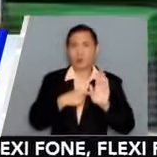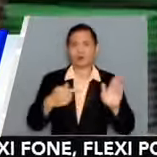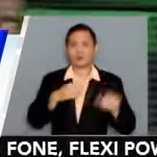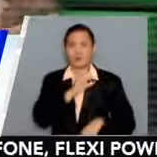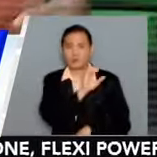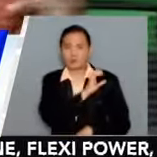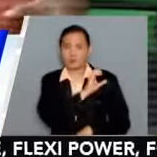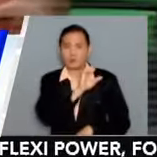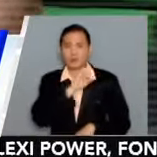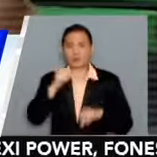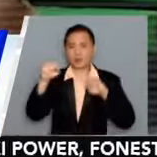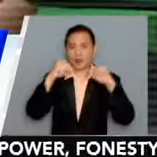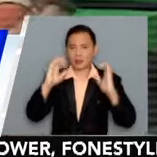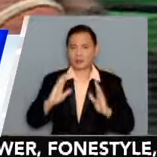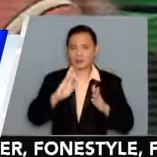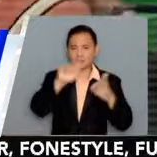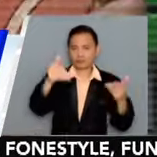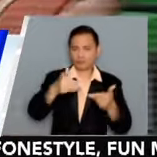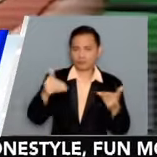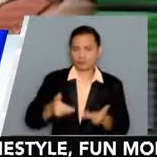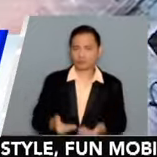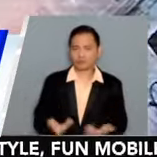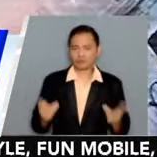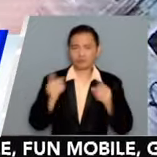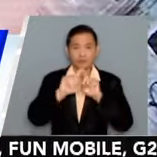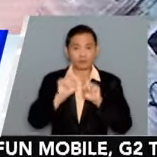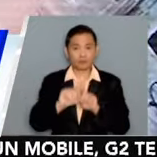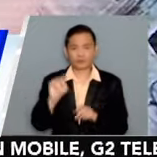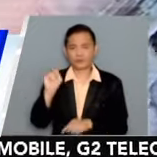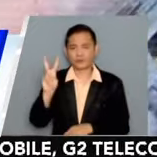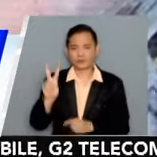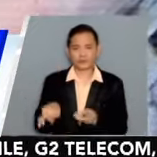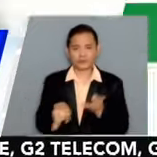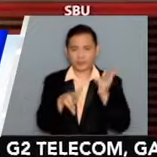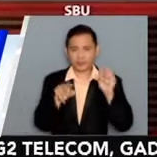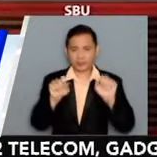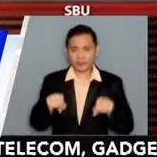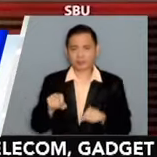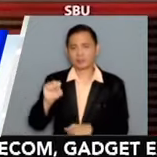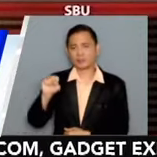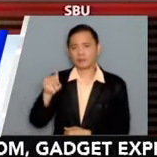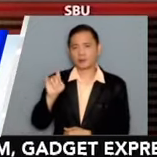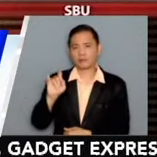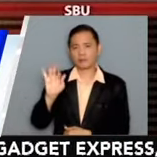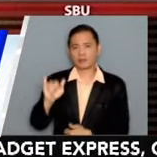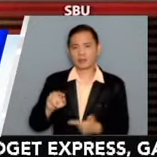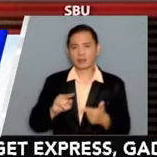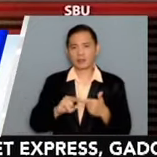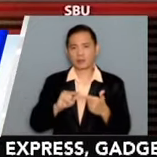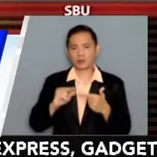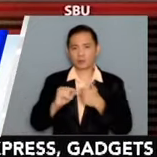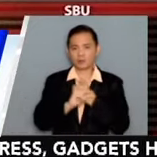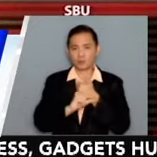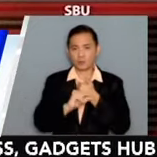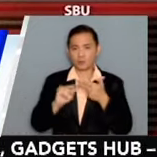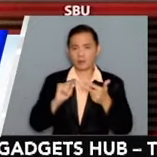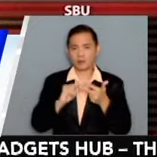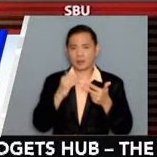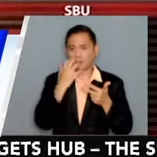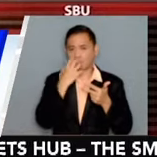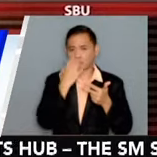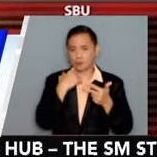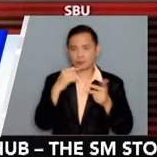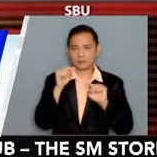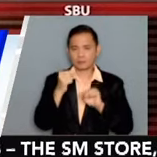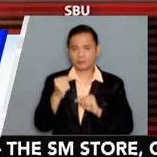personalities. Available po yan sa iba't ibang streaming platforms tulad ng Spotify, Google Podcast at Apple Podcast. Mapapanood din ang Game On sa Facebook page at